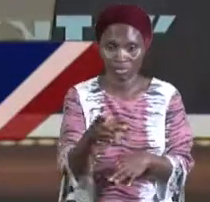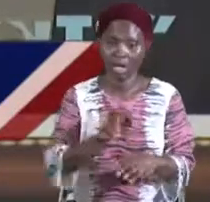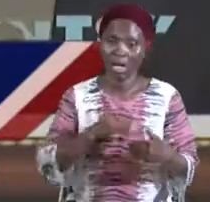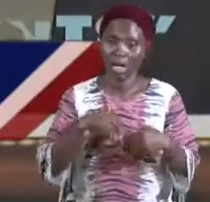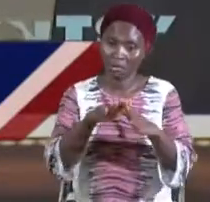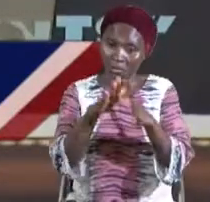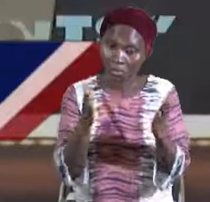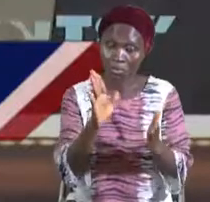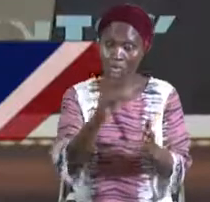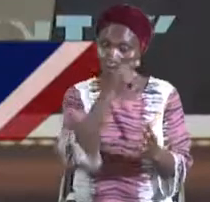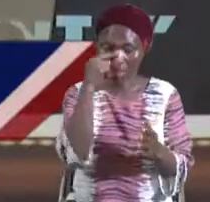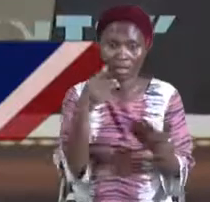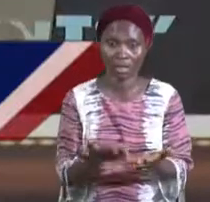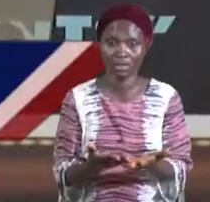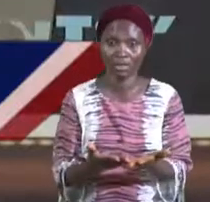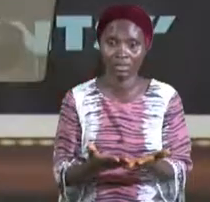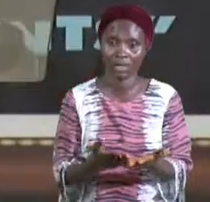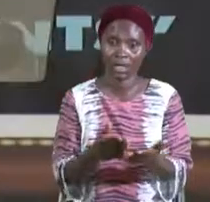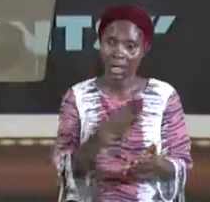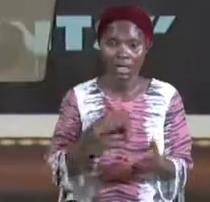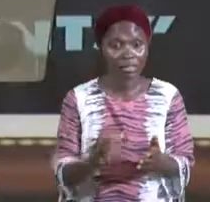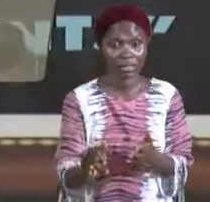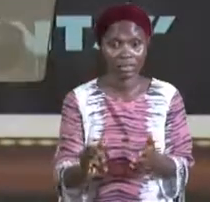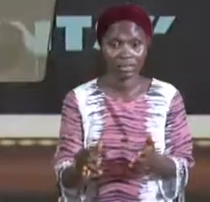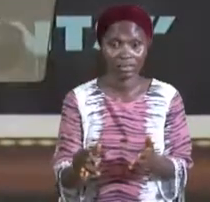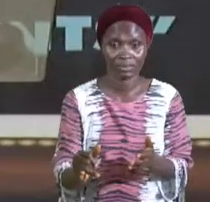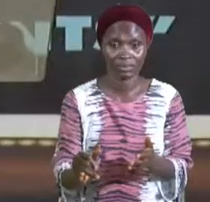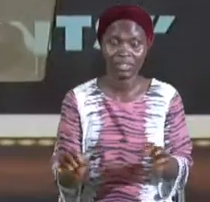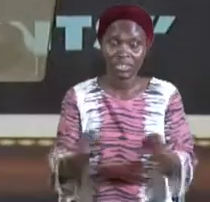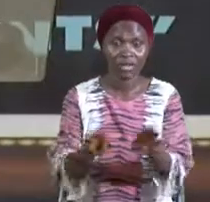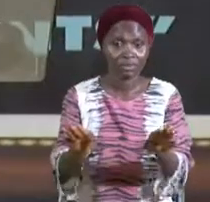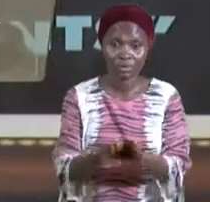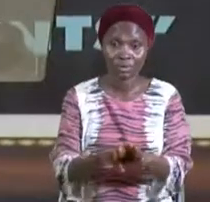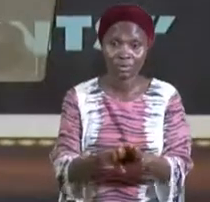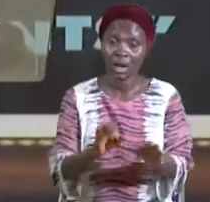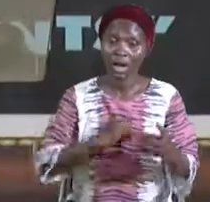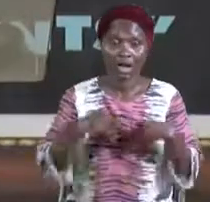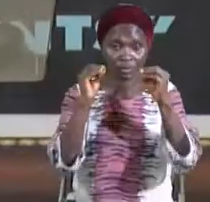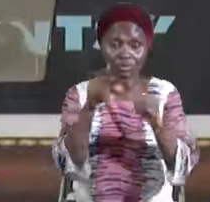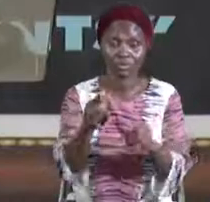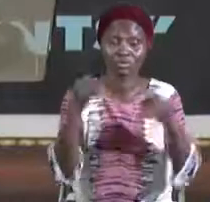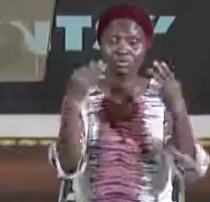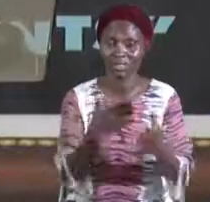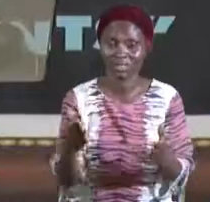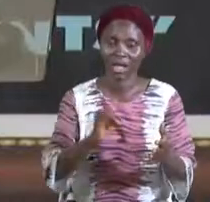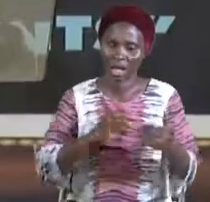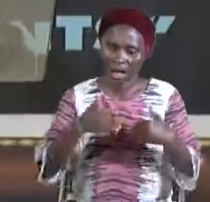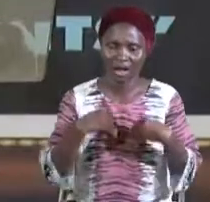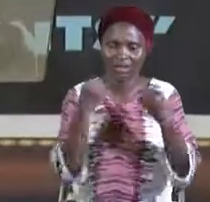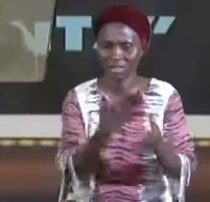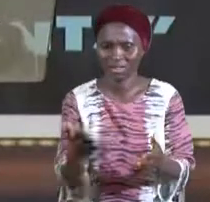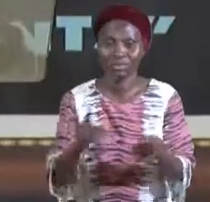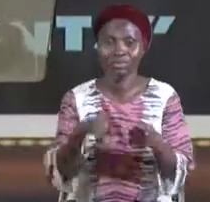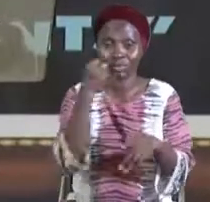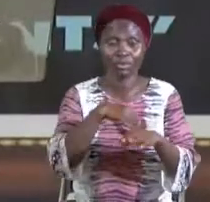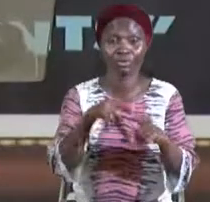yeux. Il était encore vivant, mais même avec, il y a beaucoup de choses. J'ai encore beaucoup de choses à vous